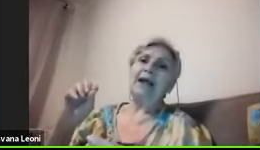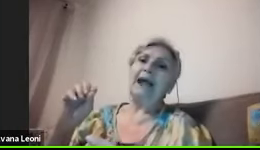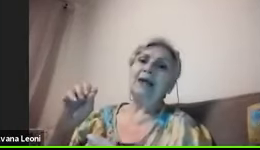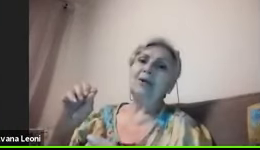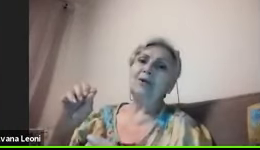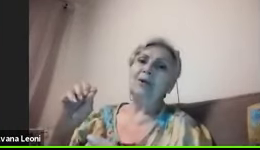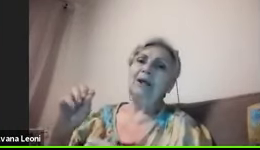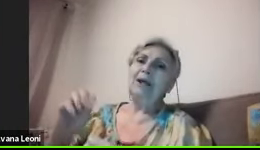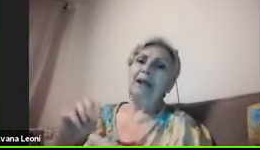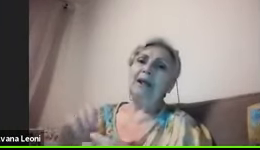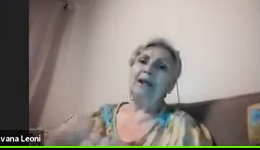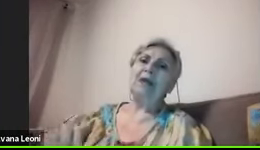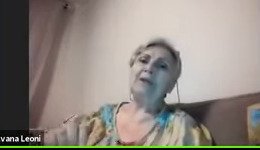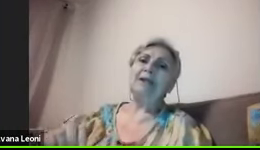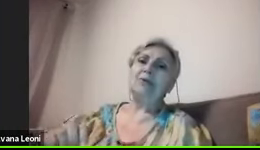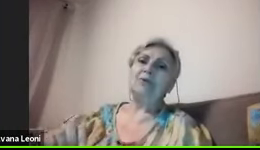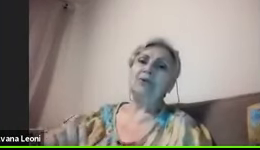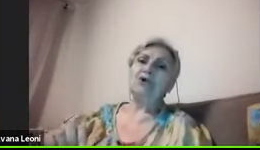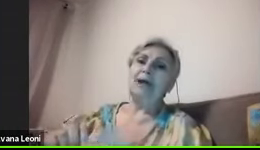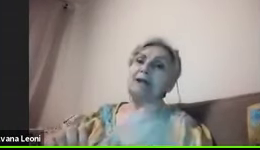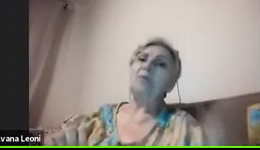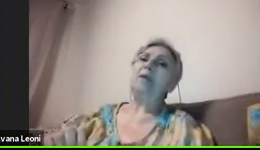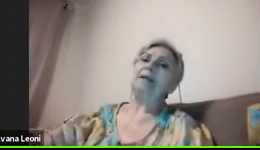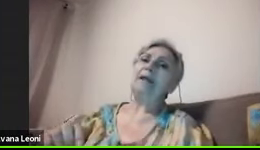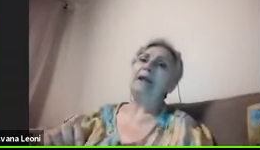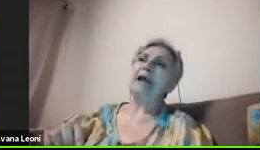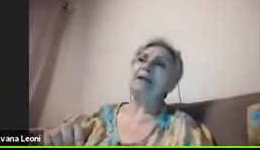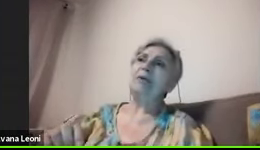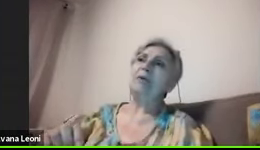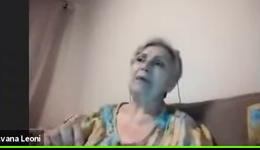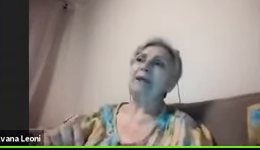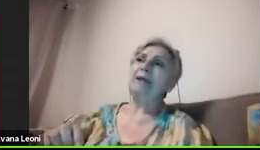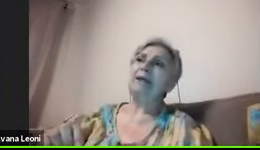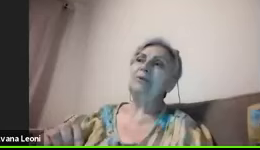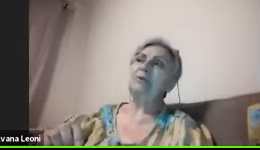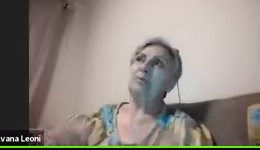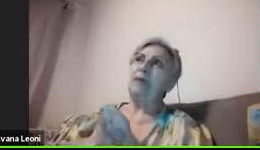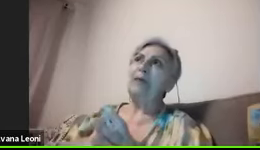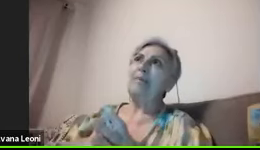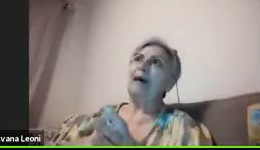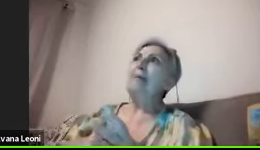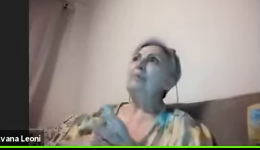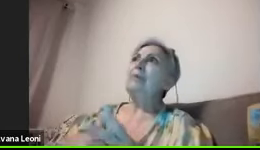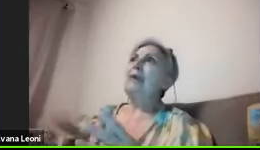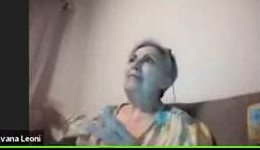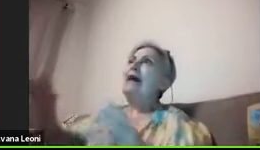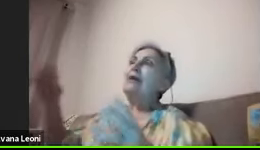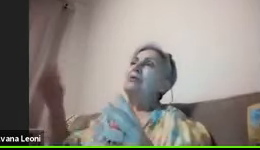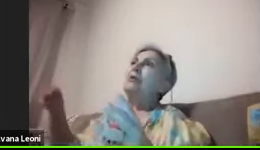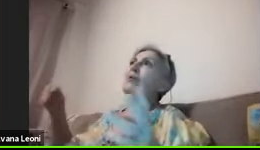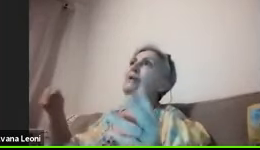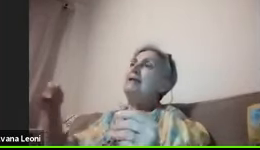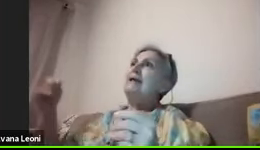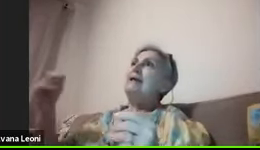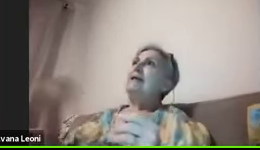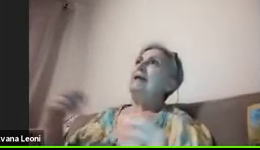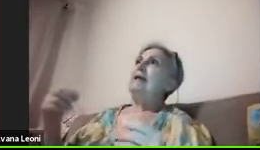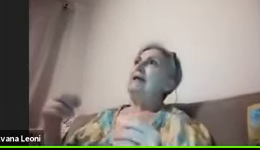un granello, e in questa conoscenza, come del resto, come hai detto tu prima, che vengono,